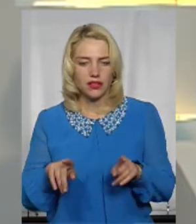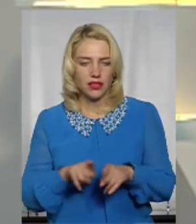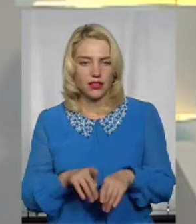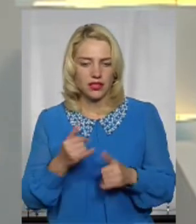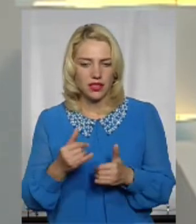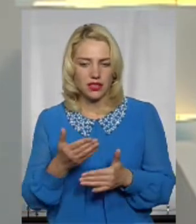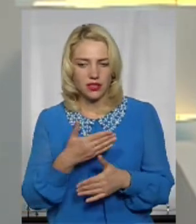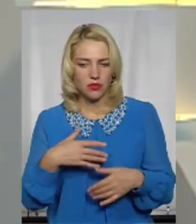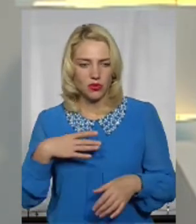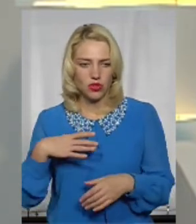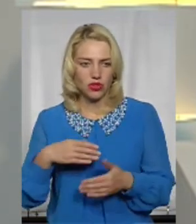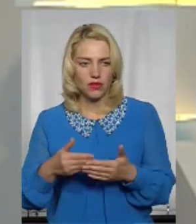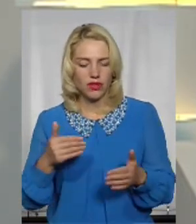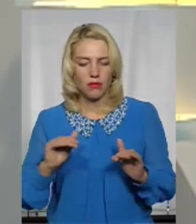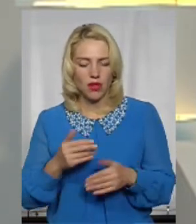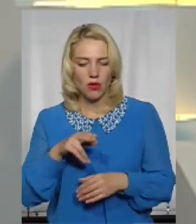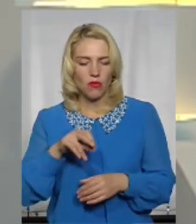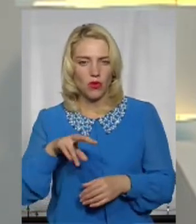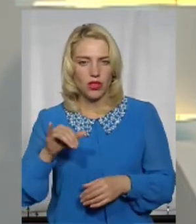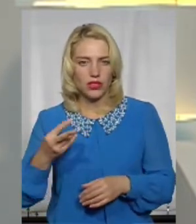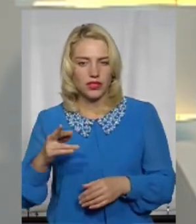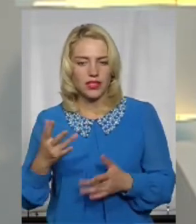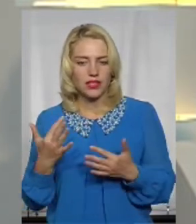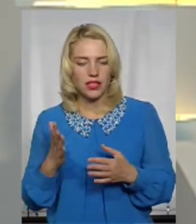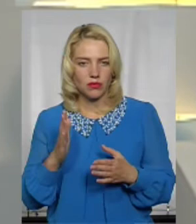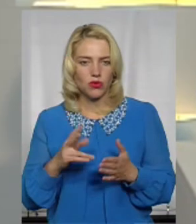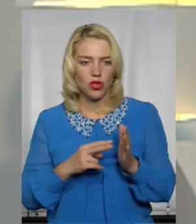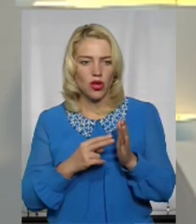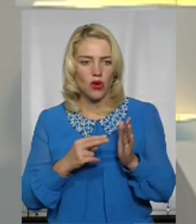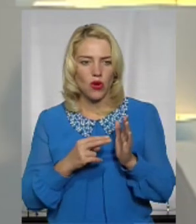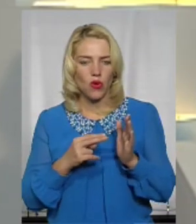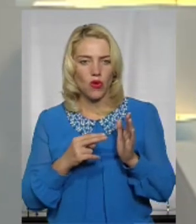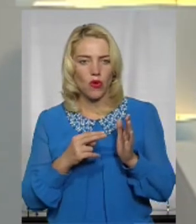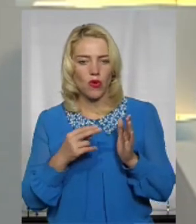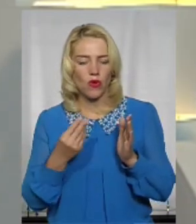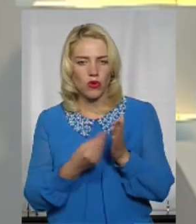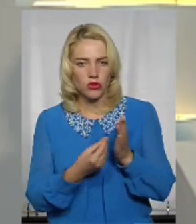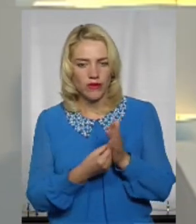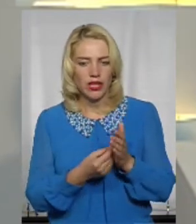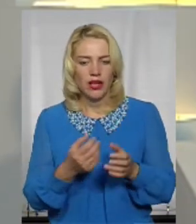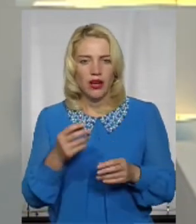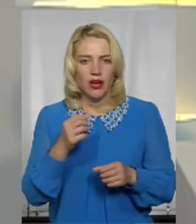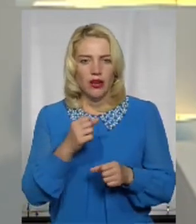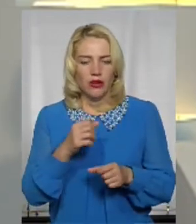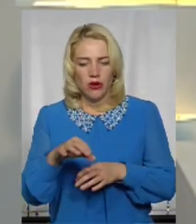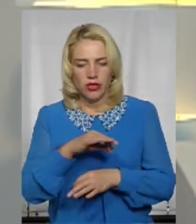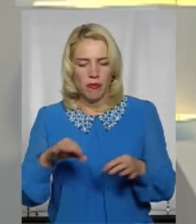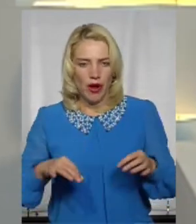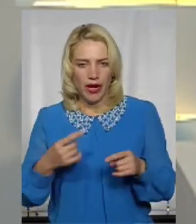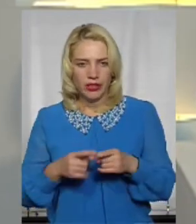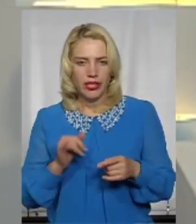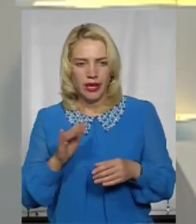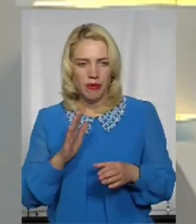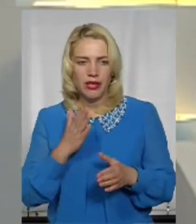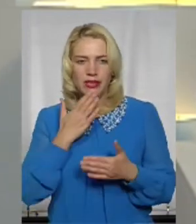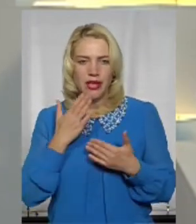ми очікуємо вже від Малого Полісся інформацію, скільки це буде коштувати розробка даного проєкту, і будемо робити бюджетні запити